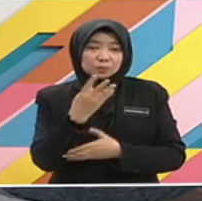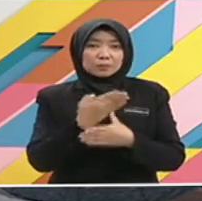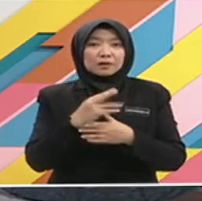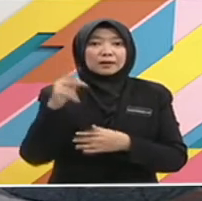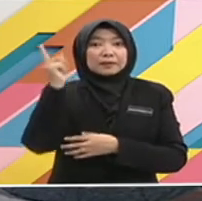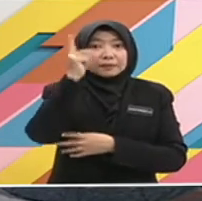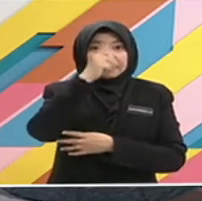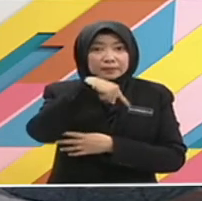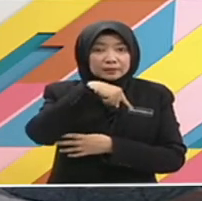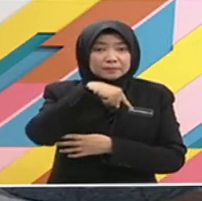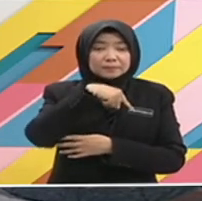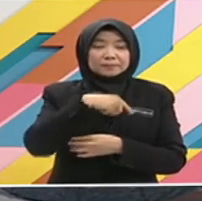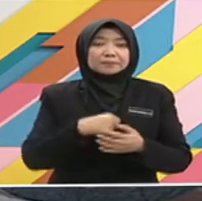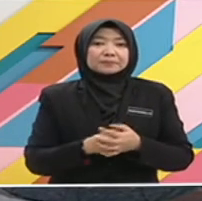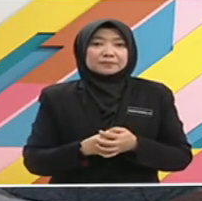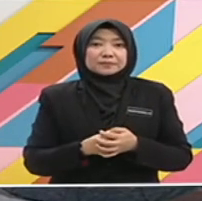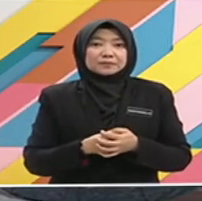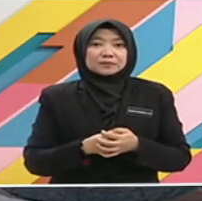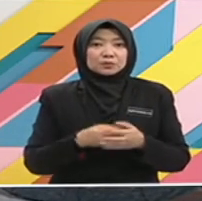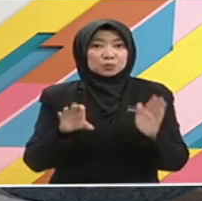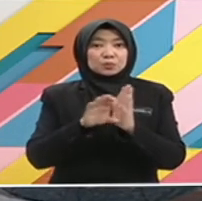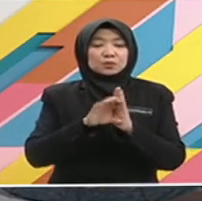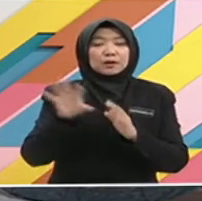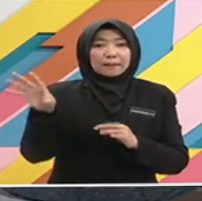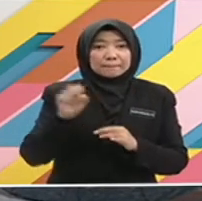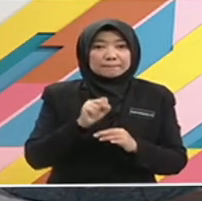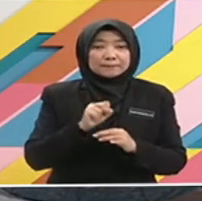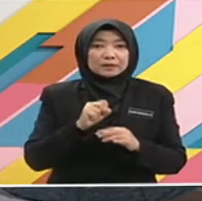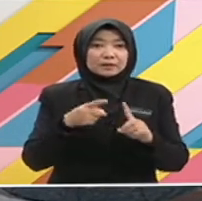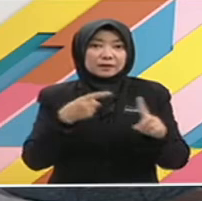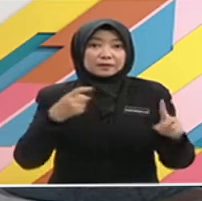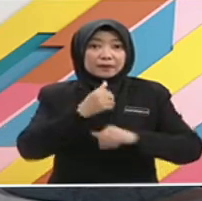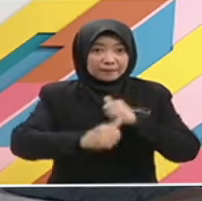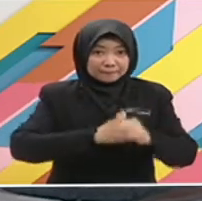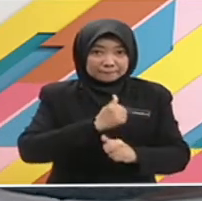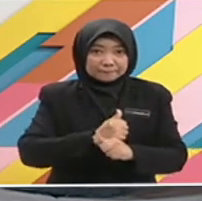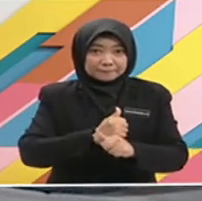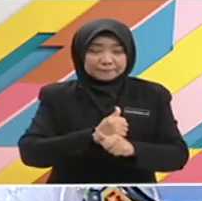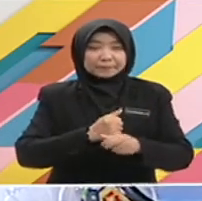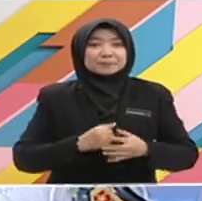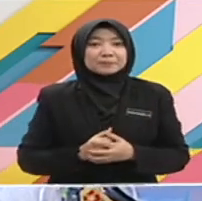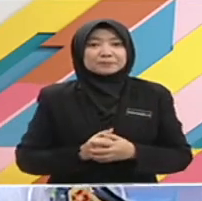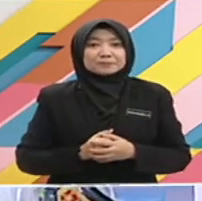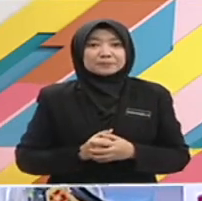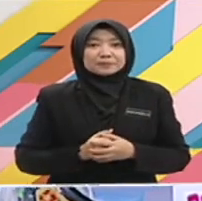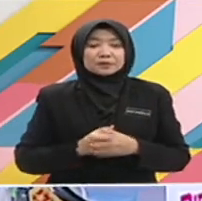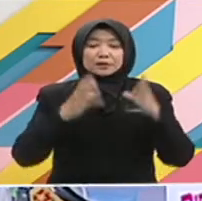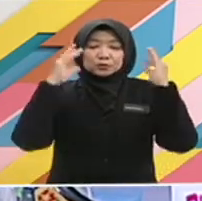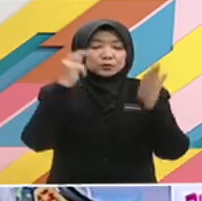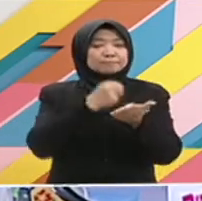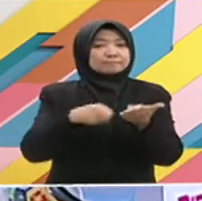ni. Katalah baik. Cikgu ambil satu daripada alam semula jadi. Cikgu ambil buah betik ni, cikgu nak nilai dulu. Baik.